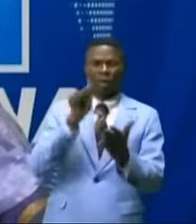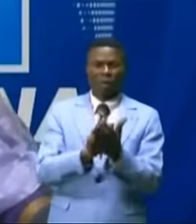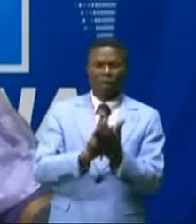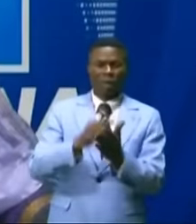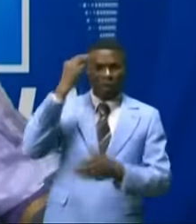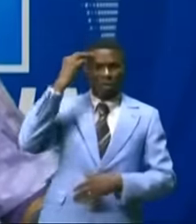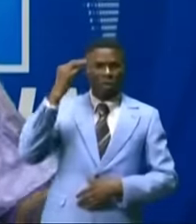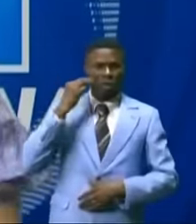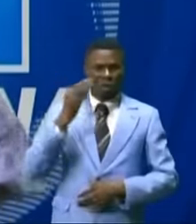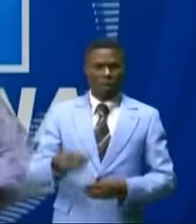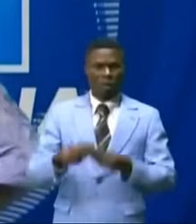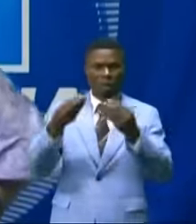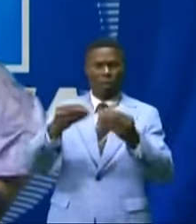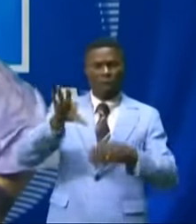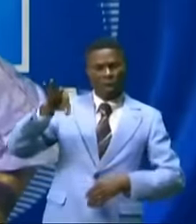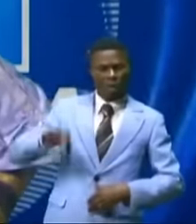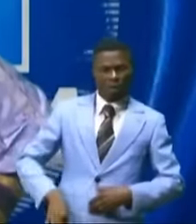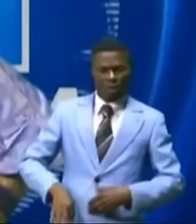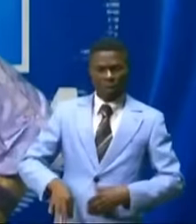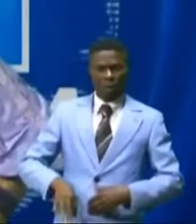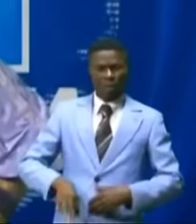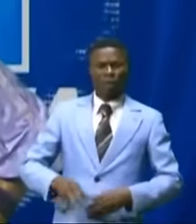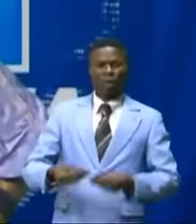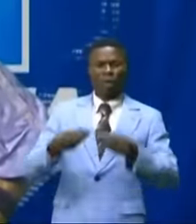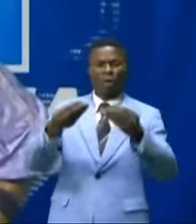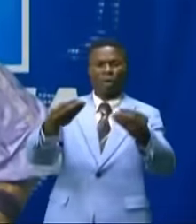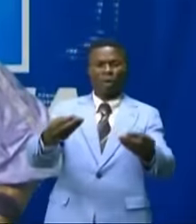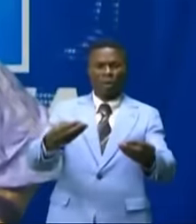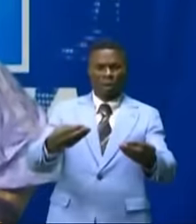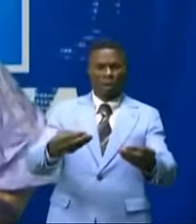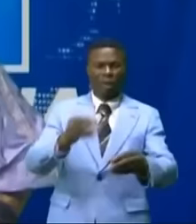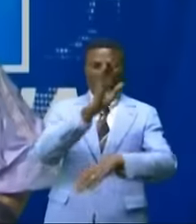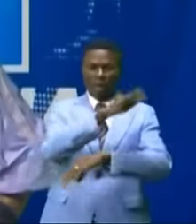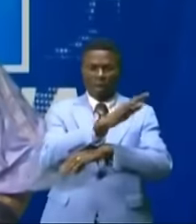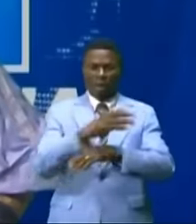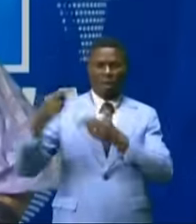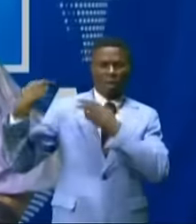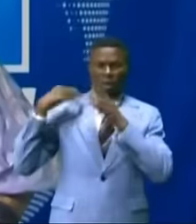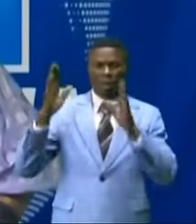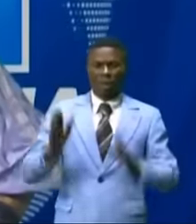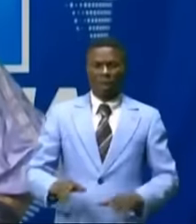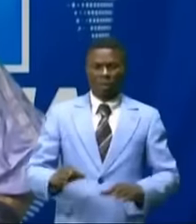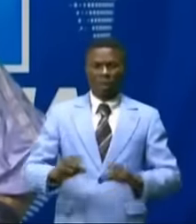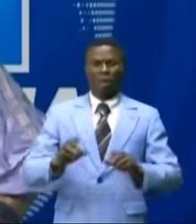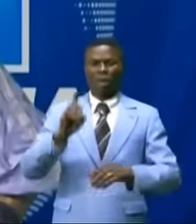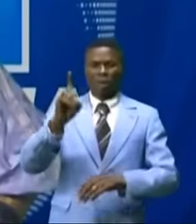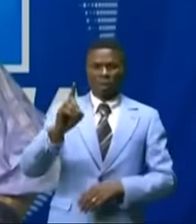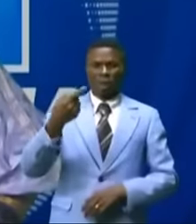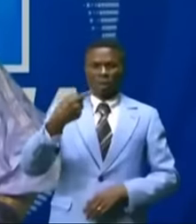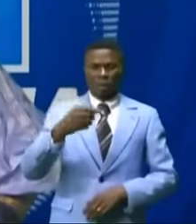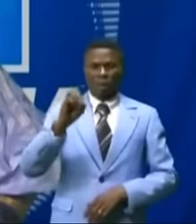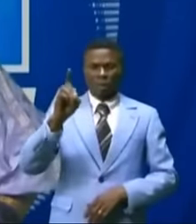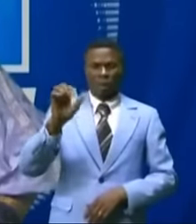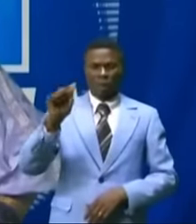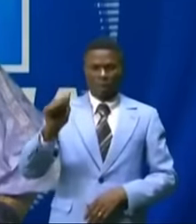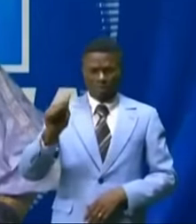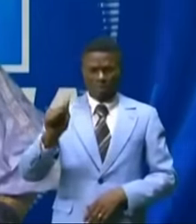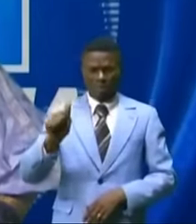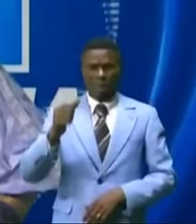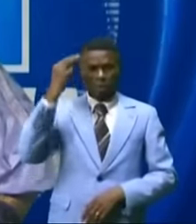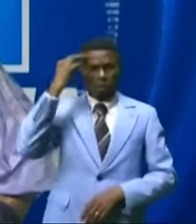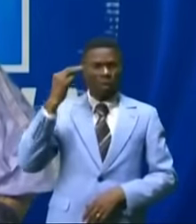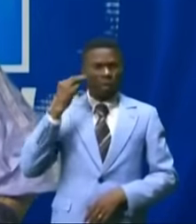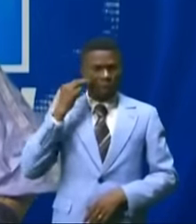interministériel accordant ces avantages a été remis cet avant-midi au responsable de la DGDA FPI au GFREM par le